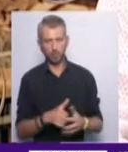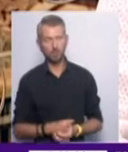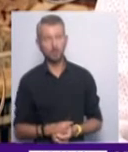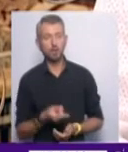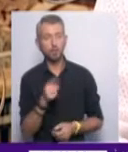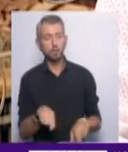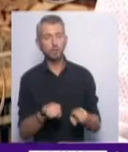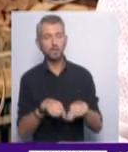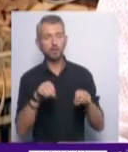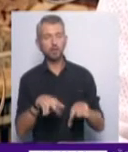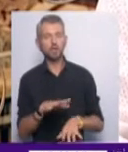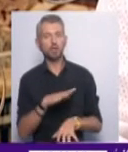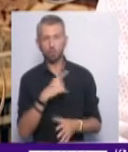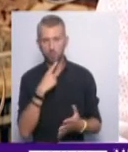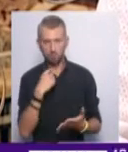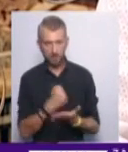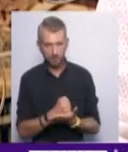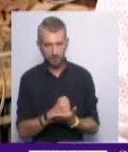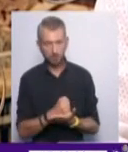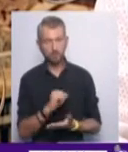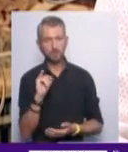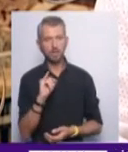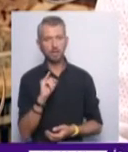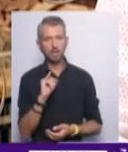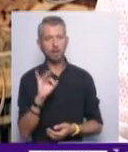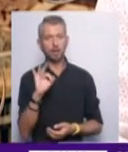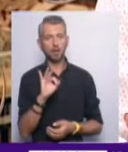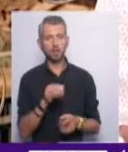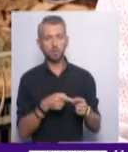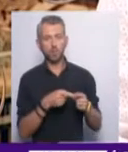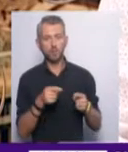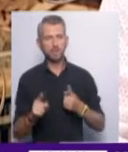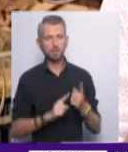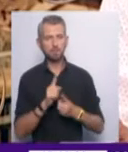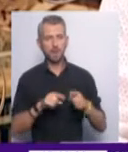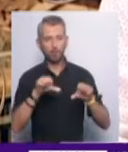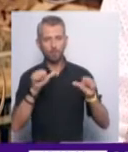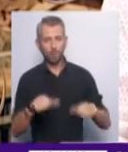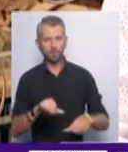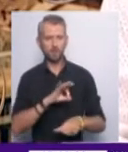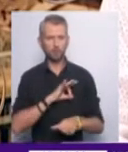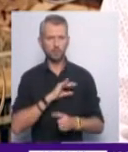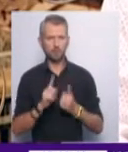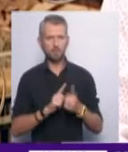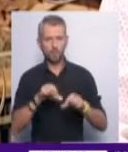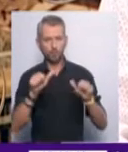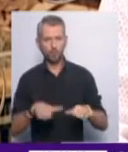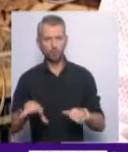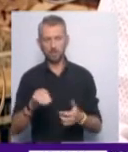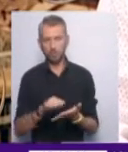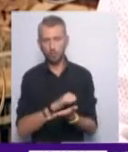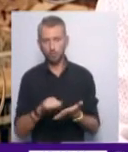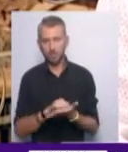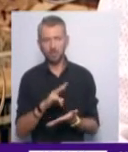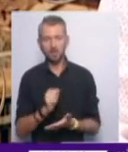таке рішення було прийнято, і процес переоформлення, юридичне переоформлення всіх документів на